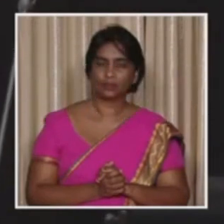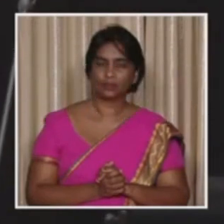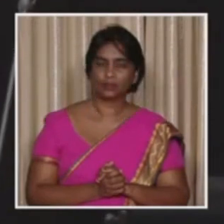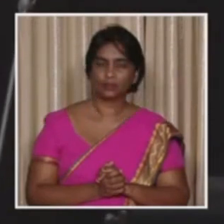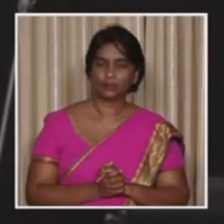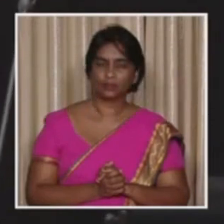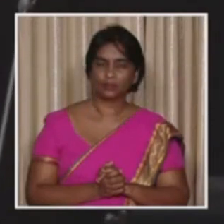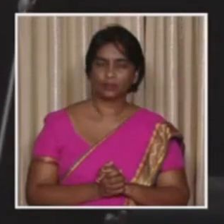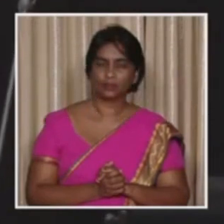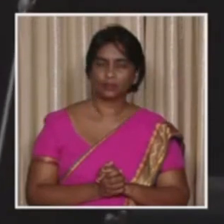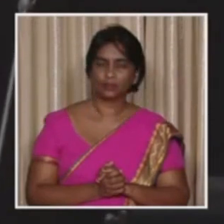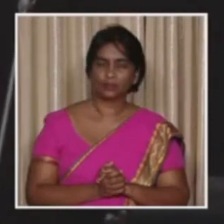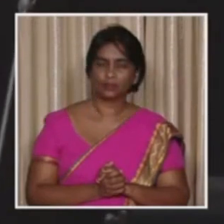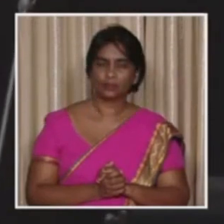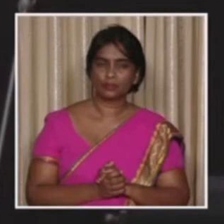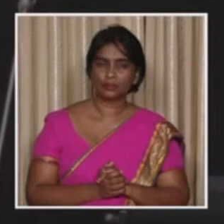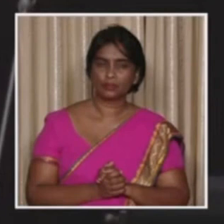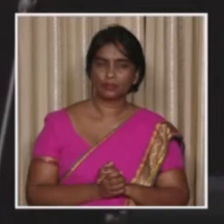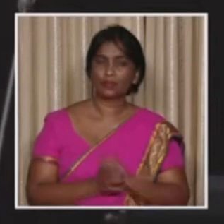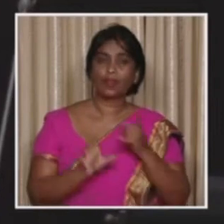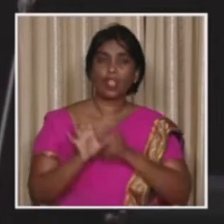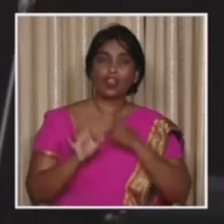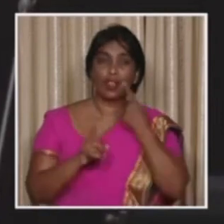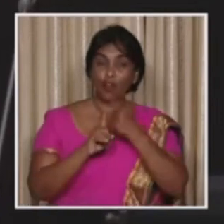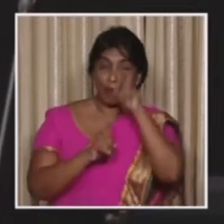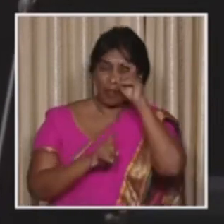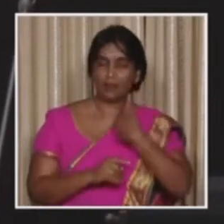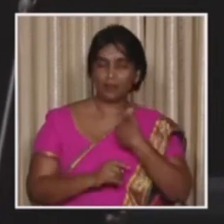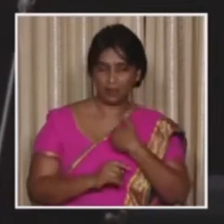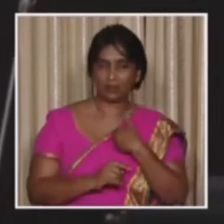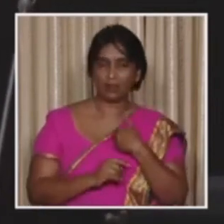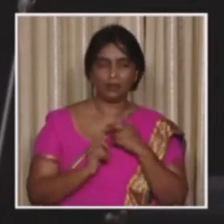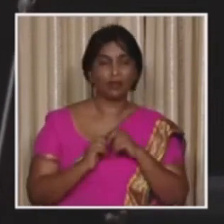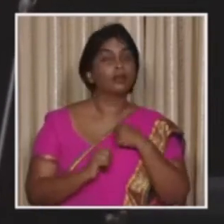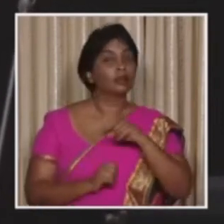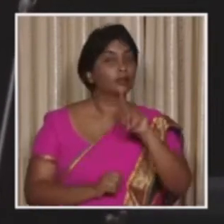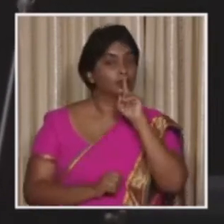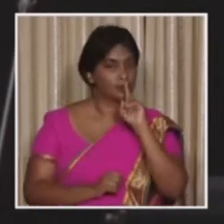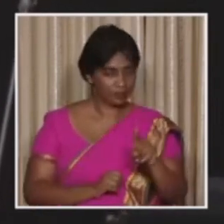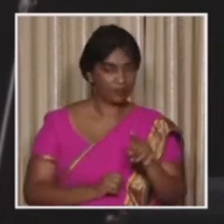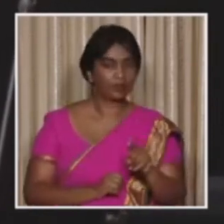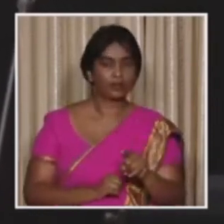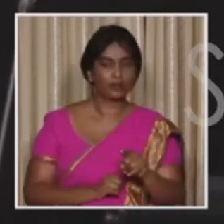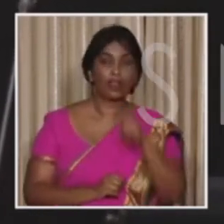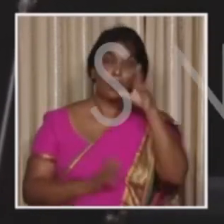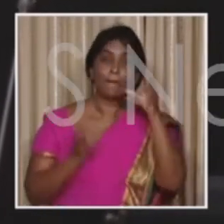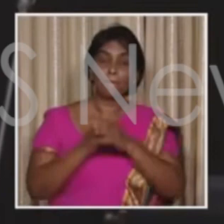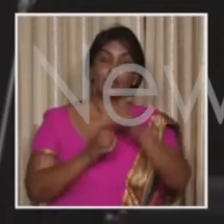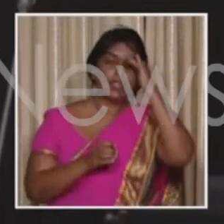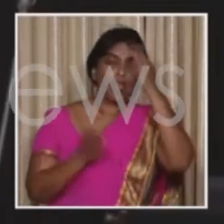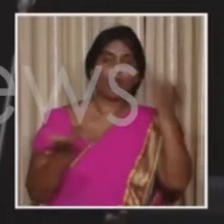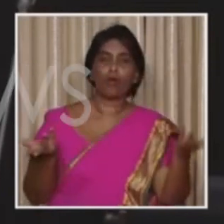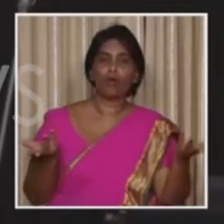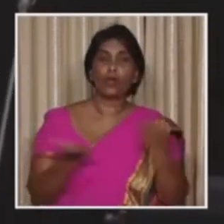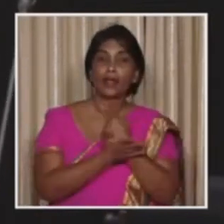නෑ යටිරුව රාසනේ මම බලන්න. තමුන්නාසෙ ගැන කලබල වෙන්න එපා. ඉතින් මම ඔබතුමාට කියන්නේ දැන් ඔබතුමාලගේ පක්ෂ නායකයා කවුද?